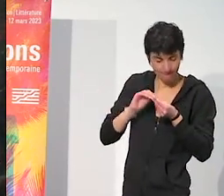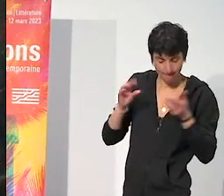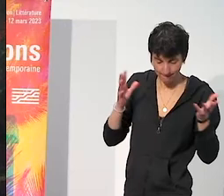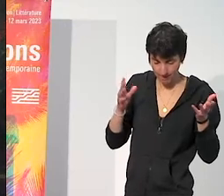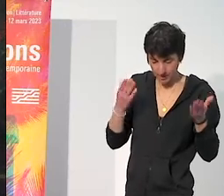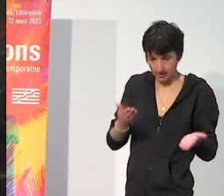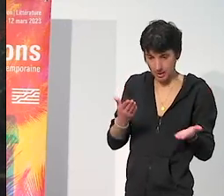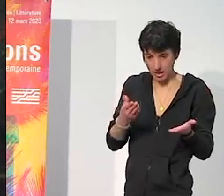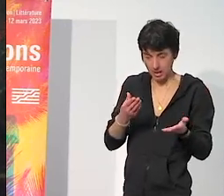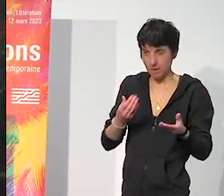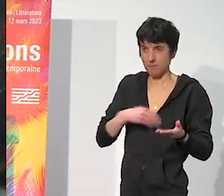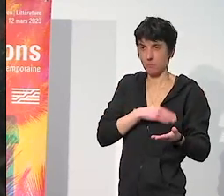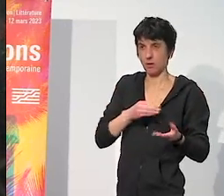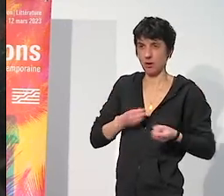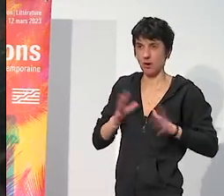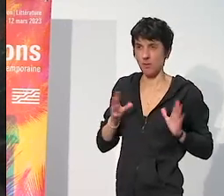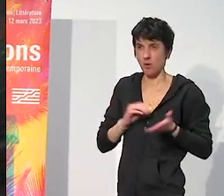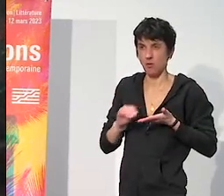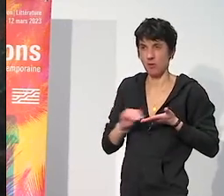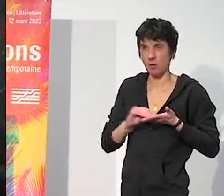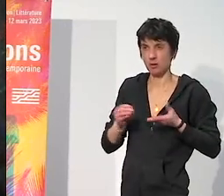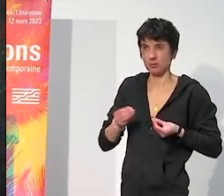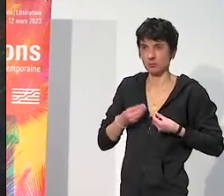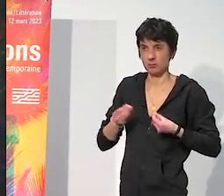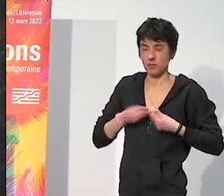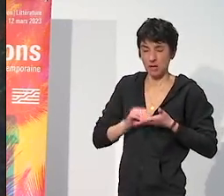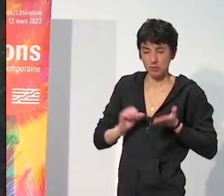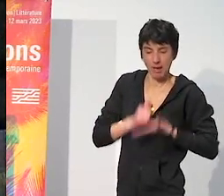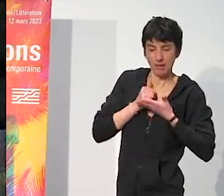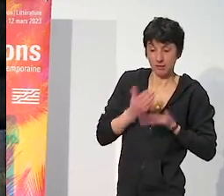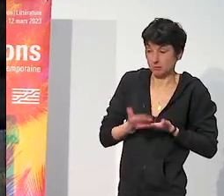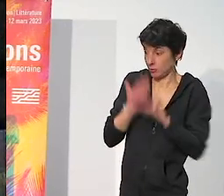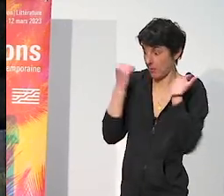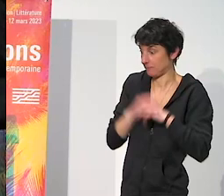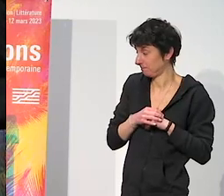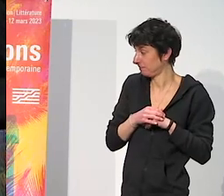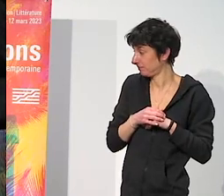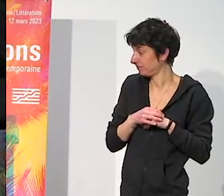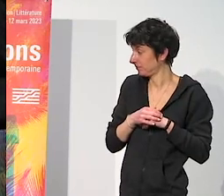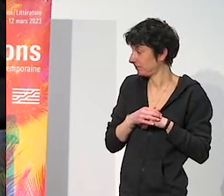Est-ce que c'est l'écriture ? Je ne sais pas.